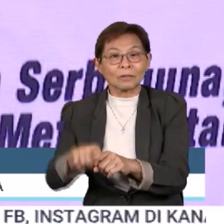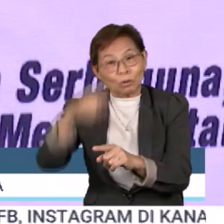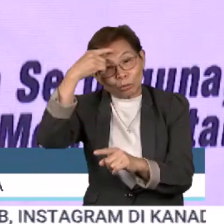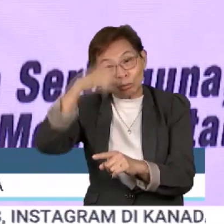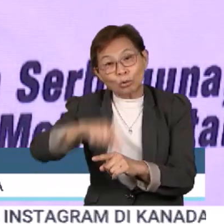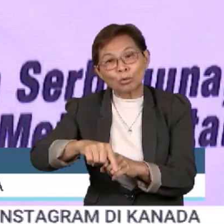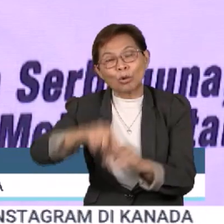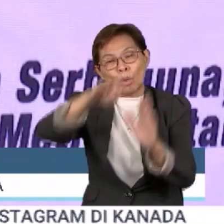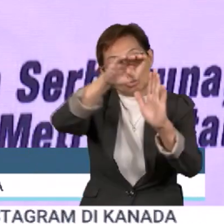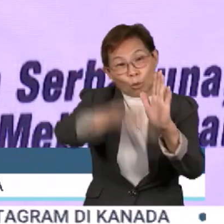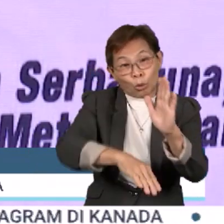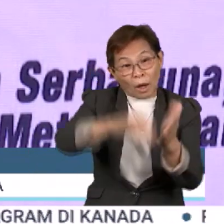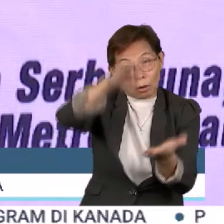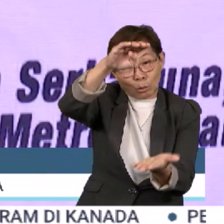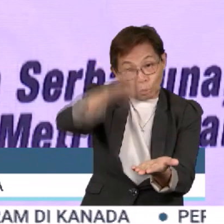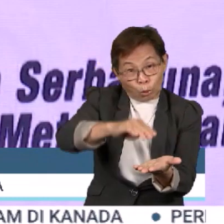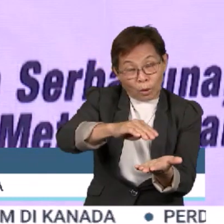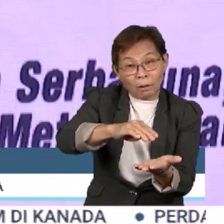untuk bagi pengurangan